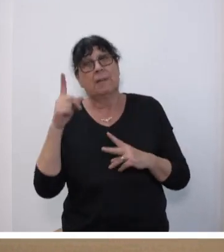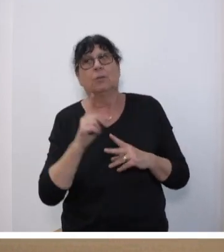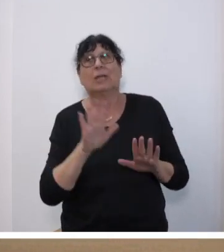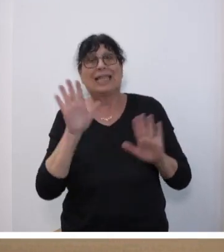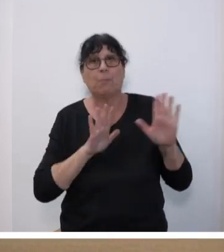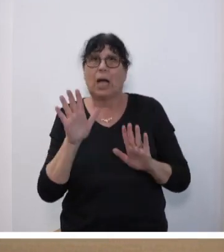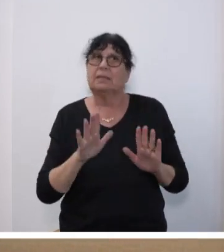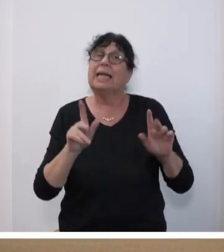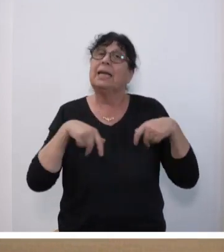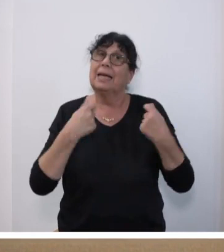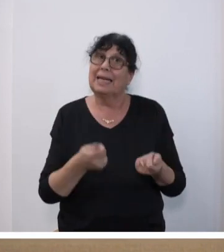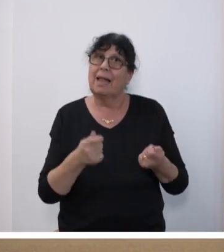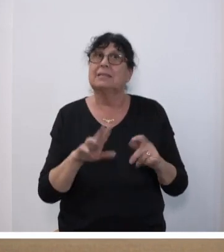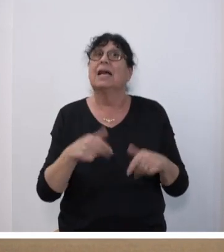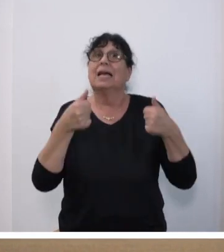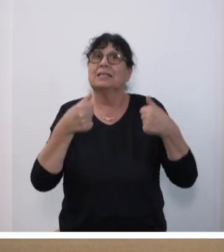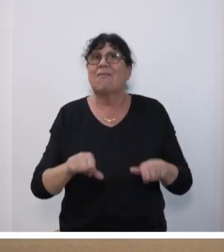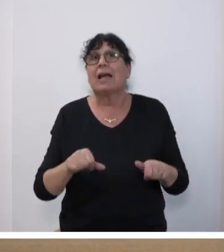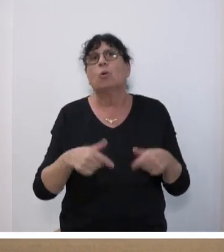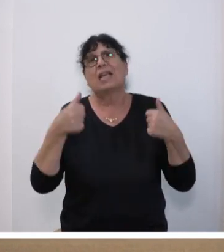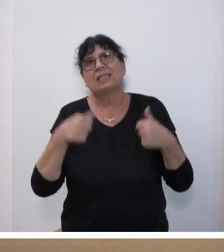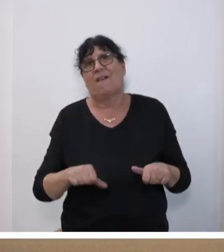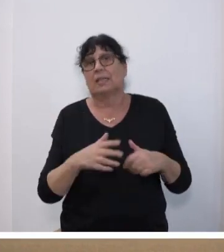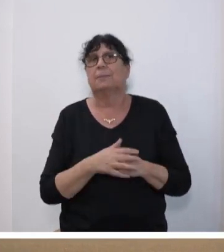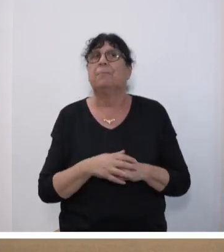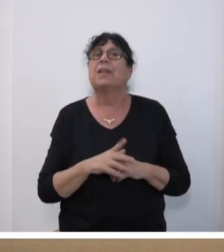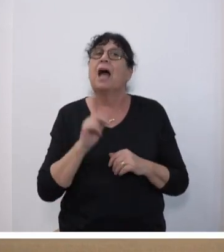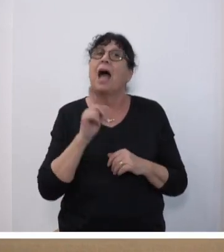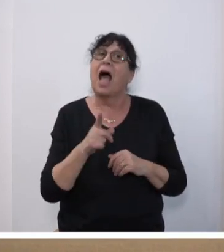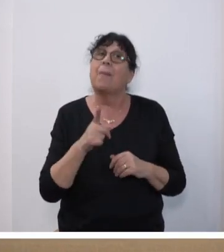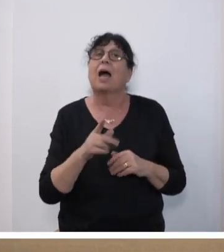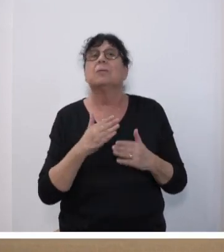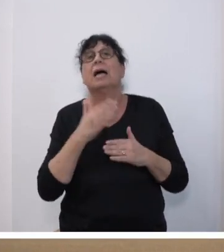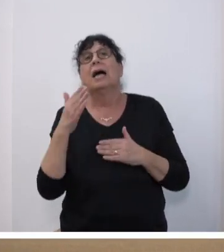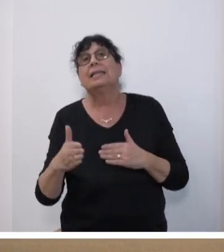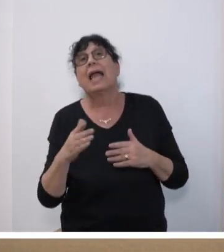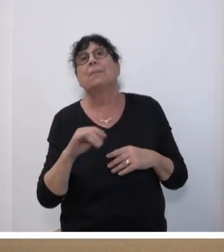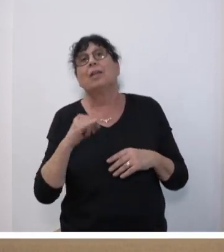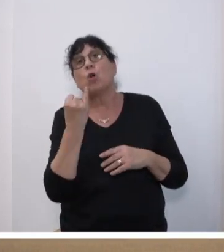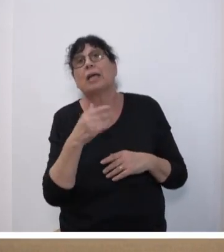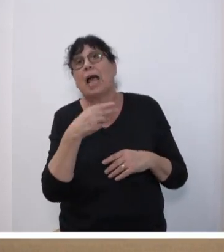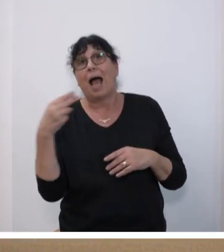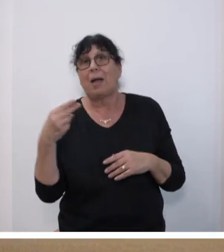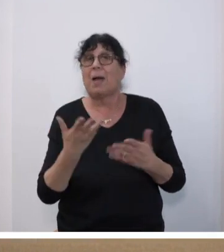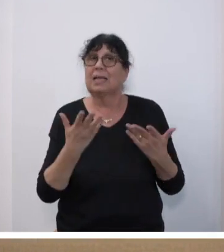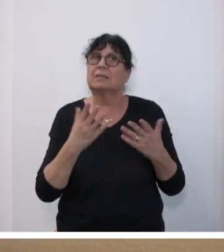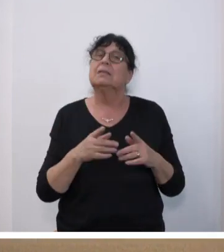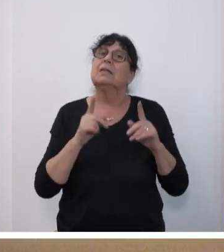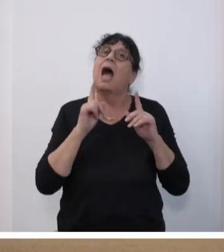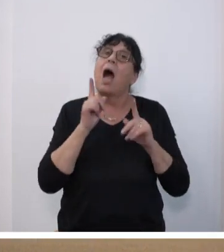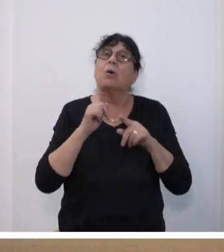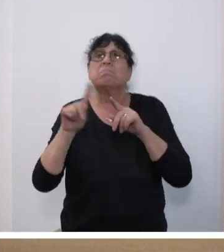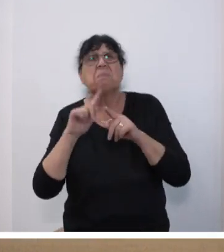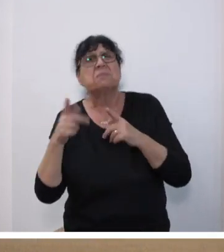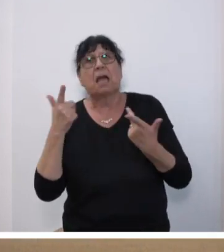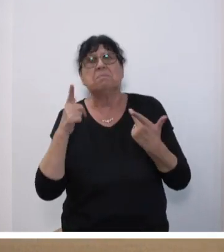gilt der zwanglose Zwang des besseren Arguments. Aber neben Jürgen Habermas gilt für mich auch Karl Popper, nämlich, dass unsere